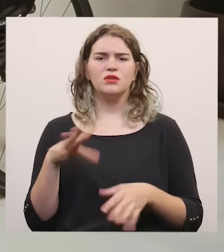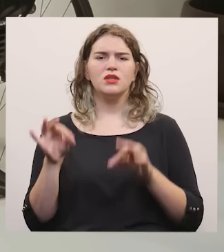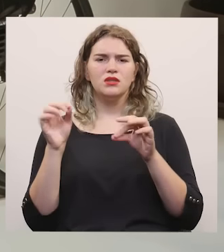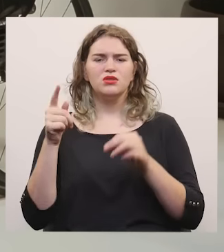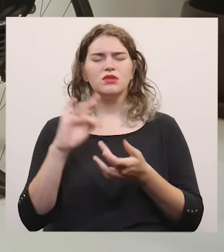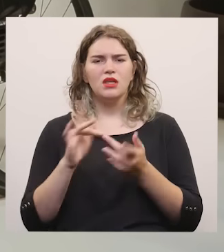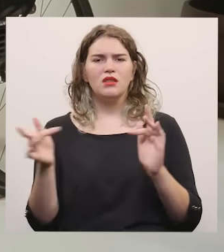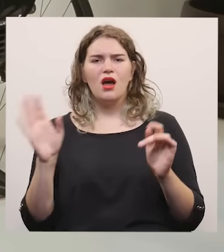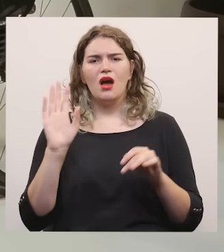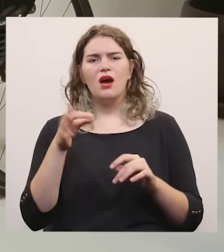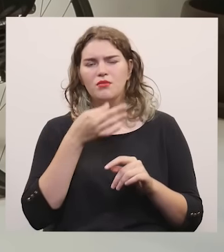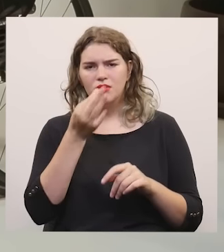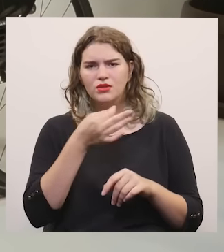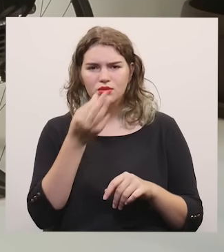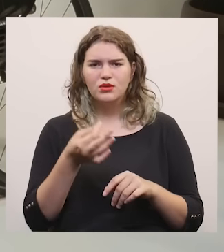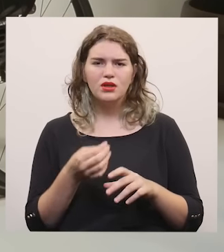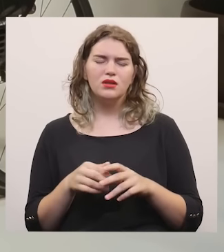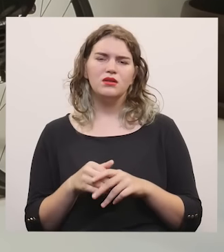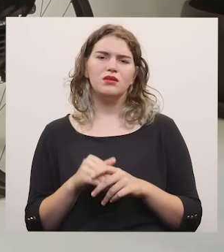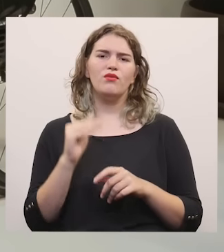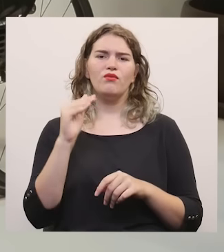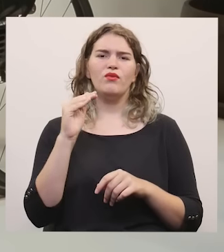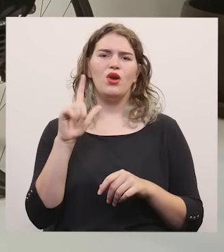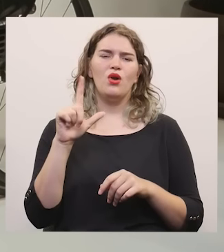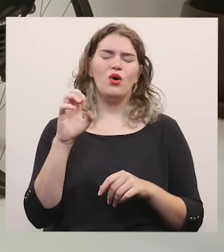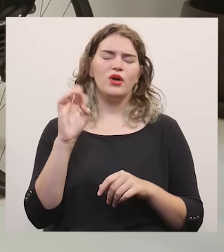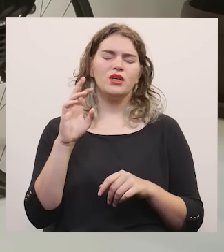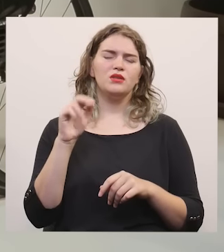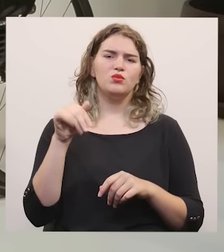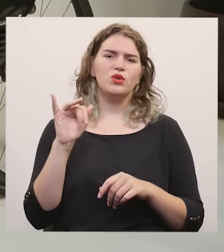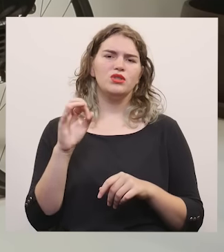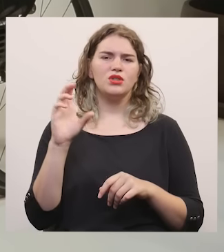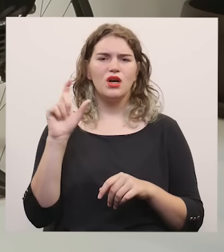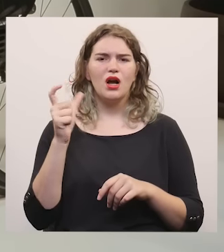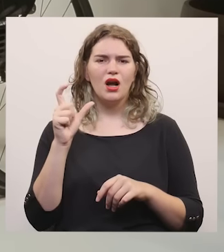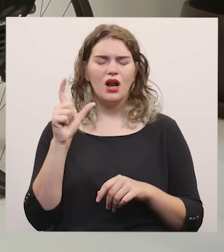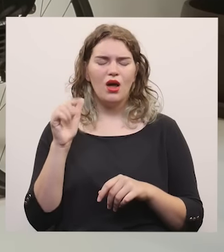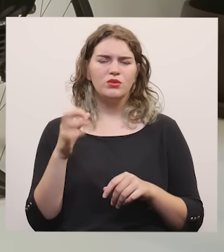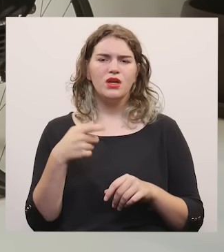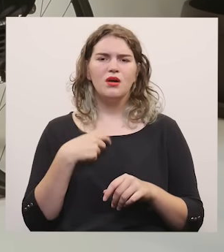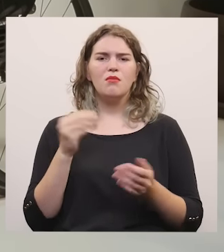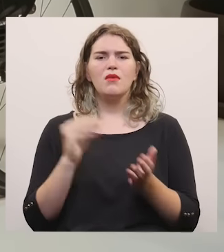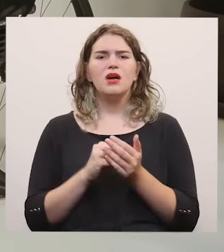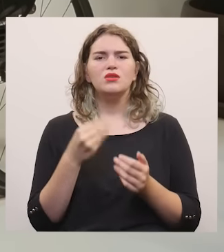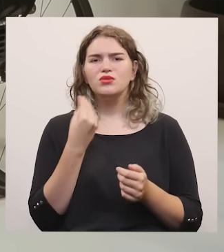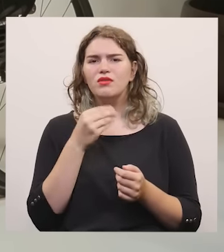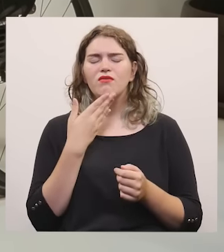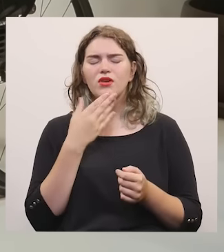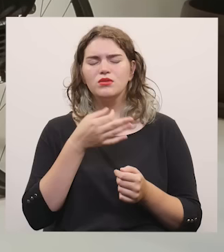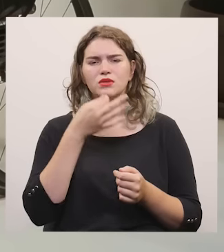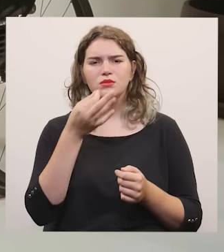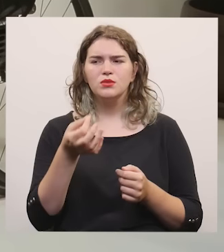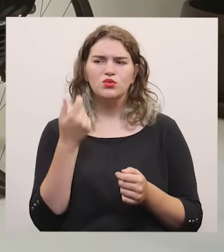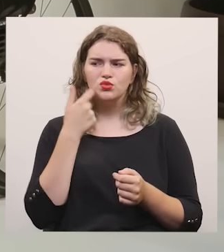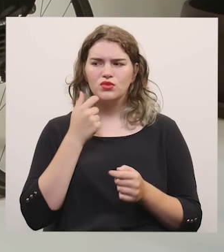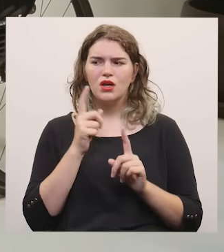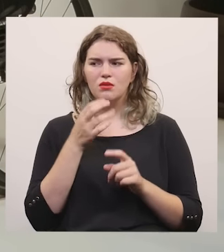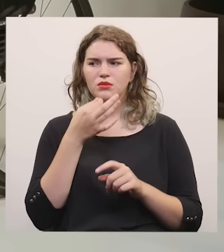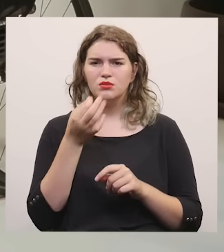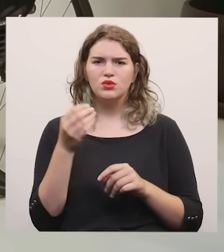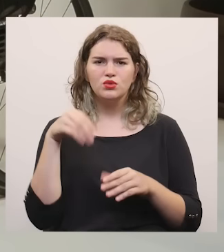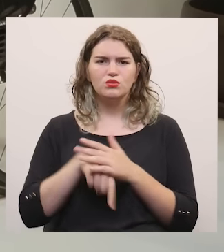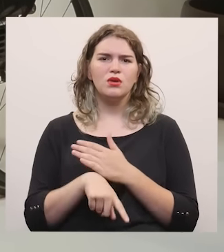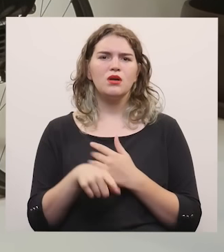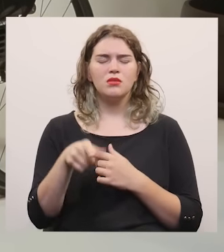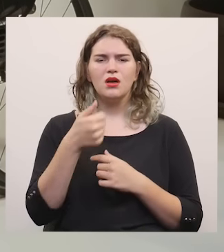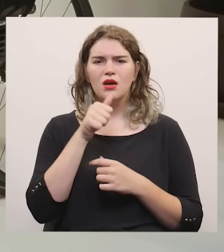pe internet, are mărturia acolo, Florin Mureșan. Claudia. Da, încă ceva ce vreau să menționez și el, nu știu dacă a menționat, el